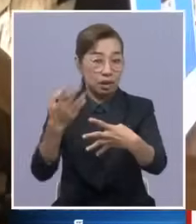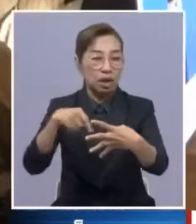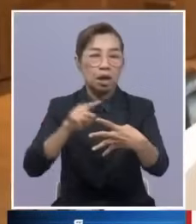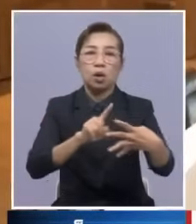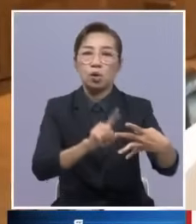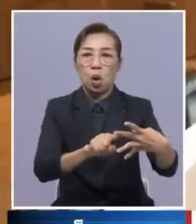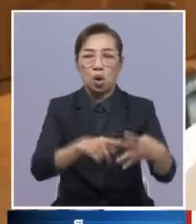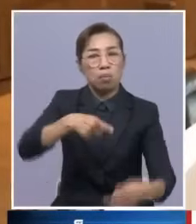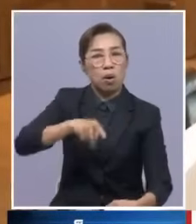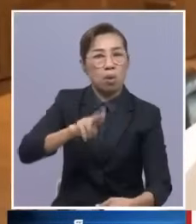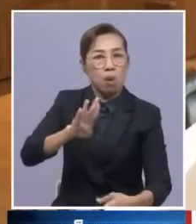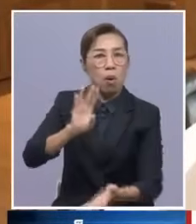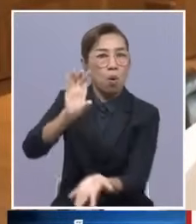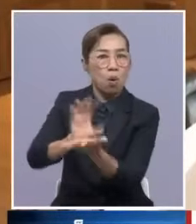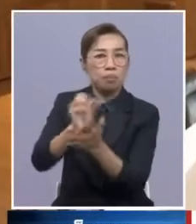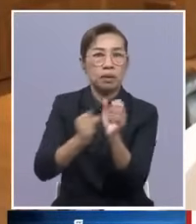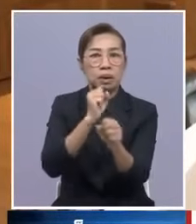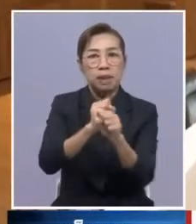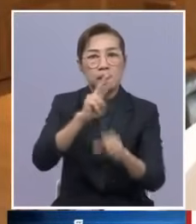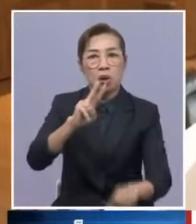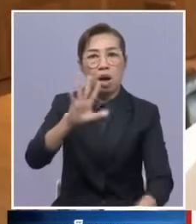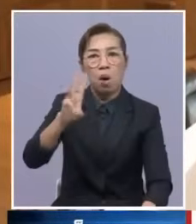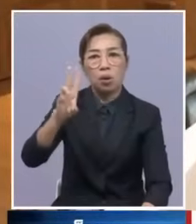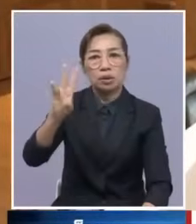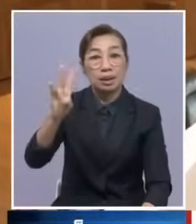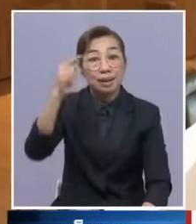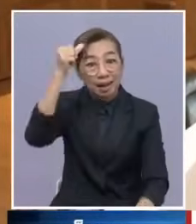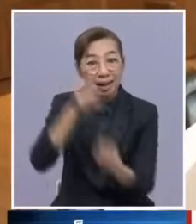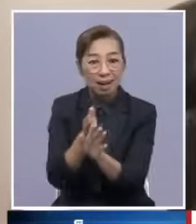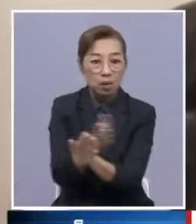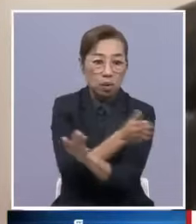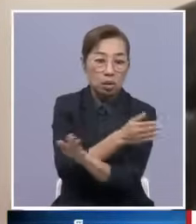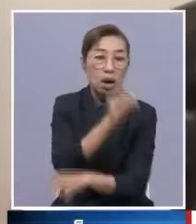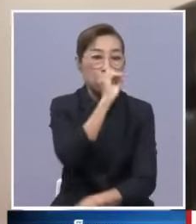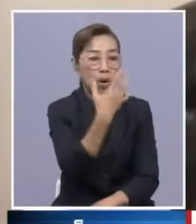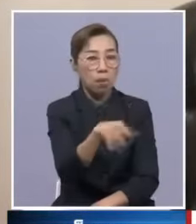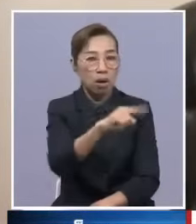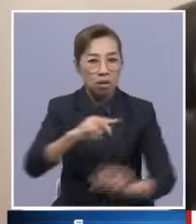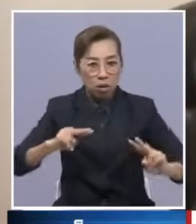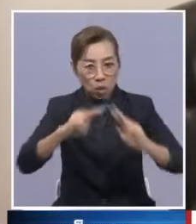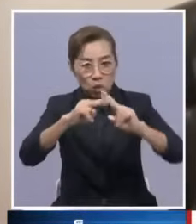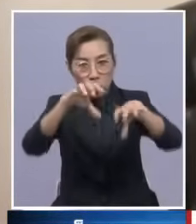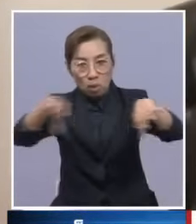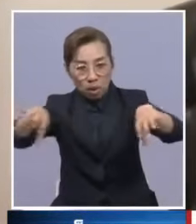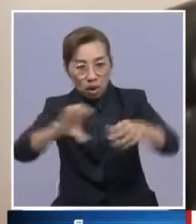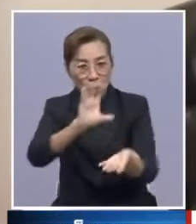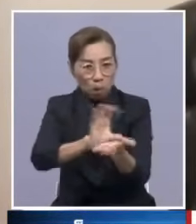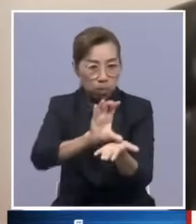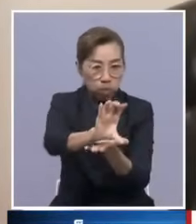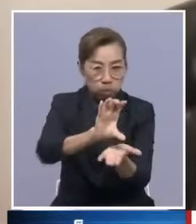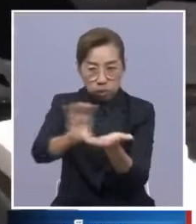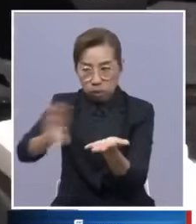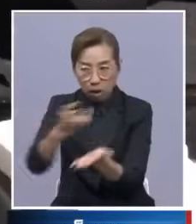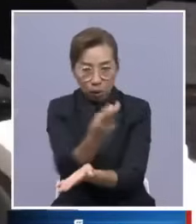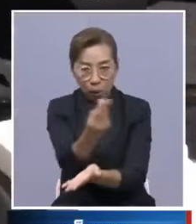าณรายจ่ายประจำปี2567อะค่ะ โอ้ โหที่ก่อนหน้านี้มีการเปิดออกมาใช่ไหมว่ากระทรวงไหนจะได้งบประมาณเท่าไหร่แล้วปร